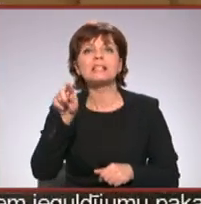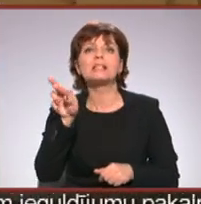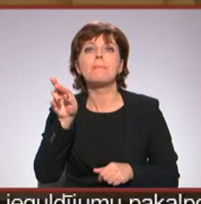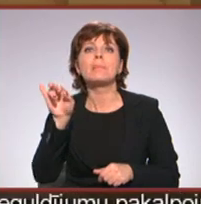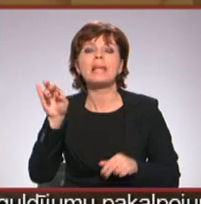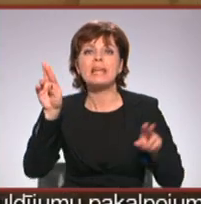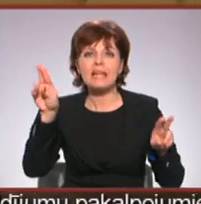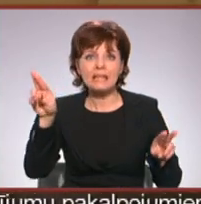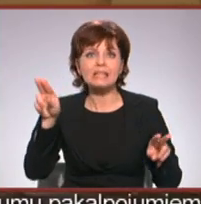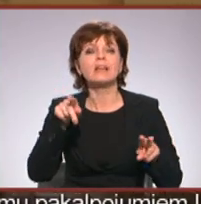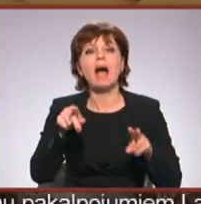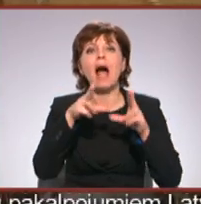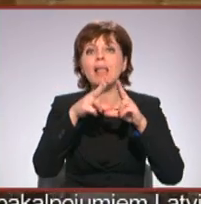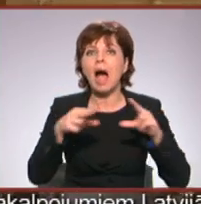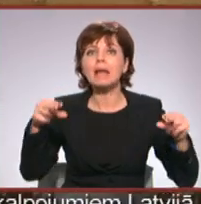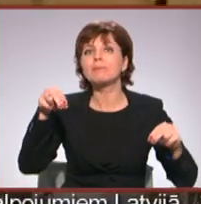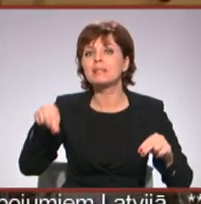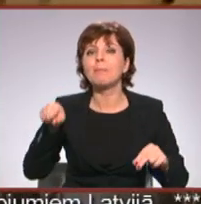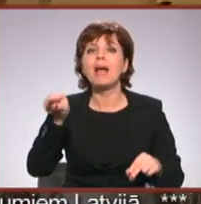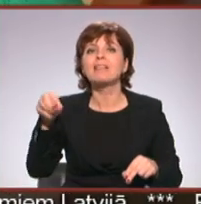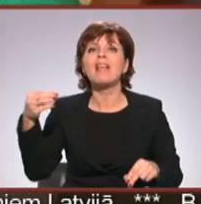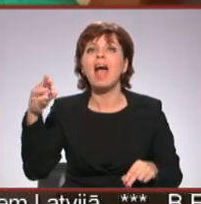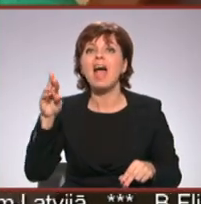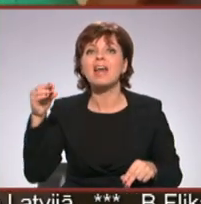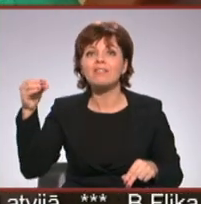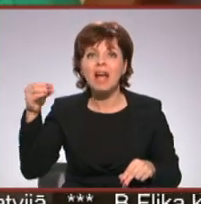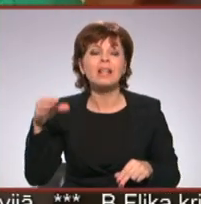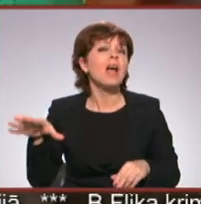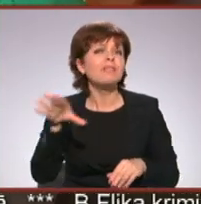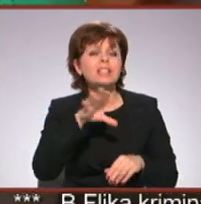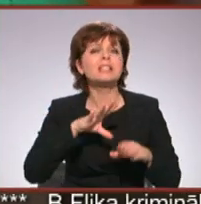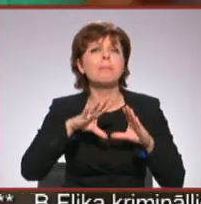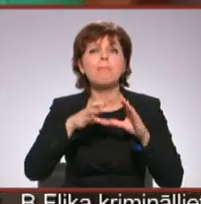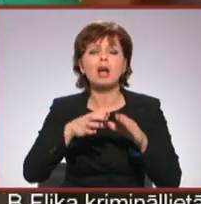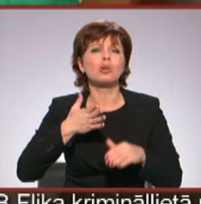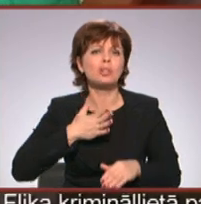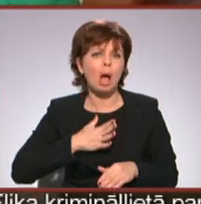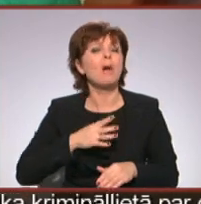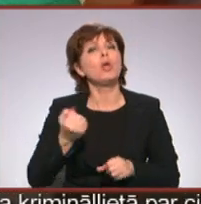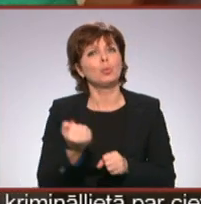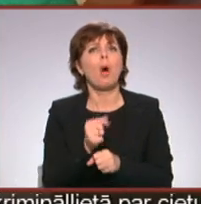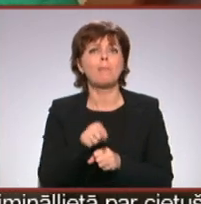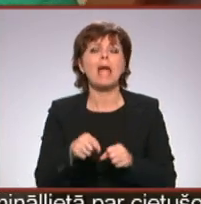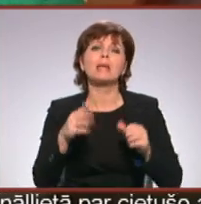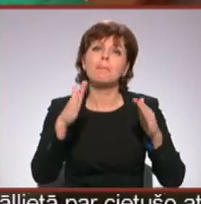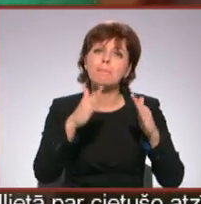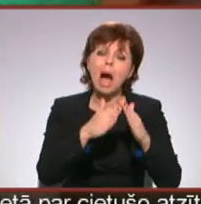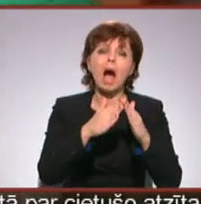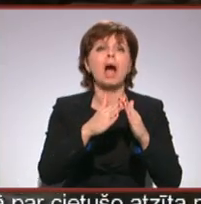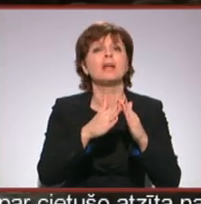laimes zeme ir tērvete un svarīgāks par visas pasaules labumiem ir mājas un ģimene. Tā